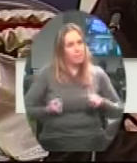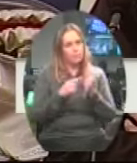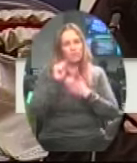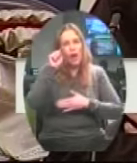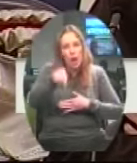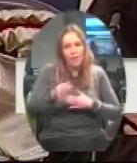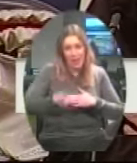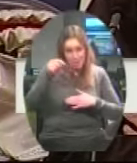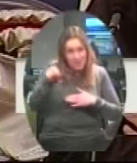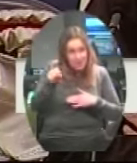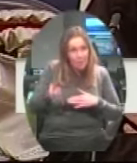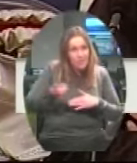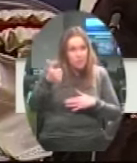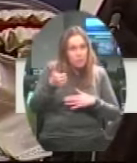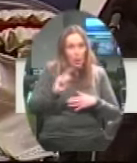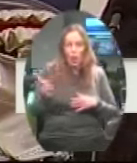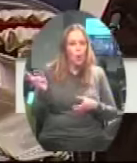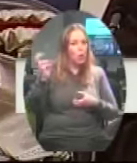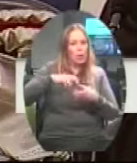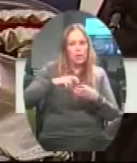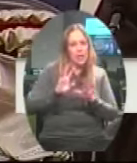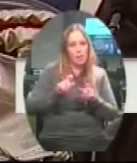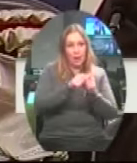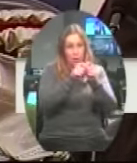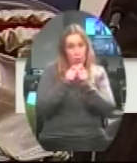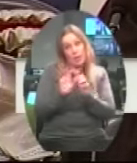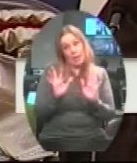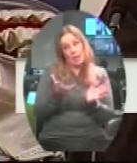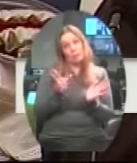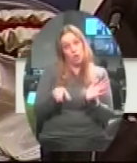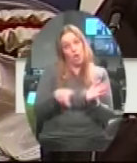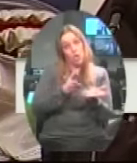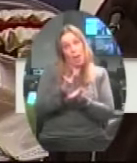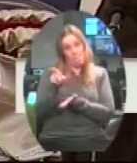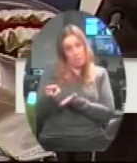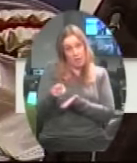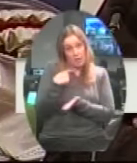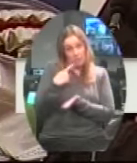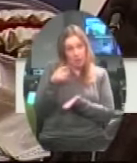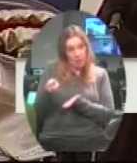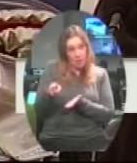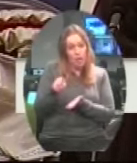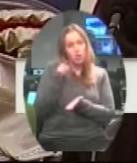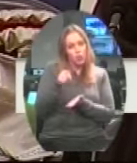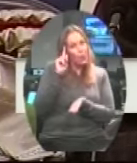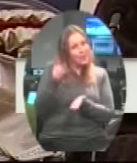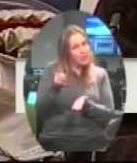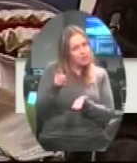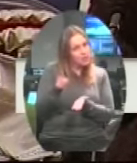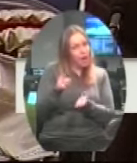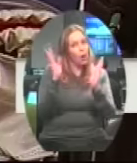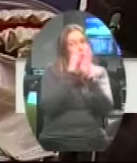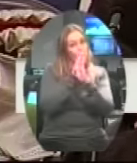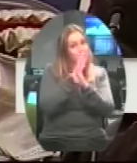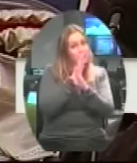הזה. המנהל הזה לא יהיה בארגון אם יש אמת בדבריה. אם יש אמת בדברים האלו, שהוא ידע, הוא הסתיר מהנהלת מגן דוד